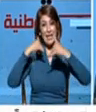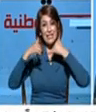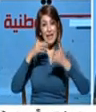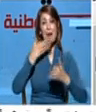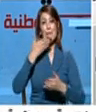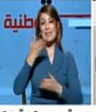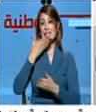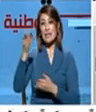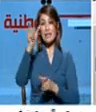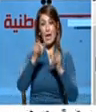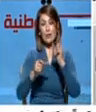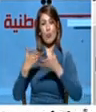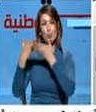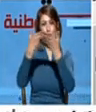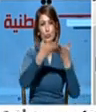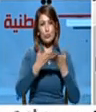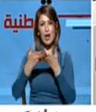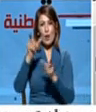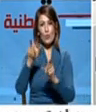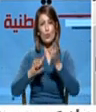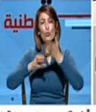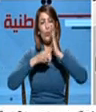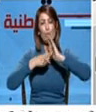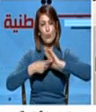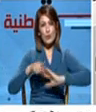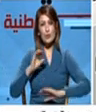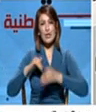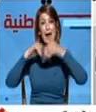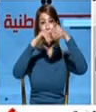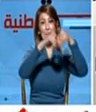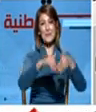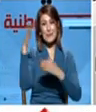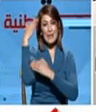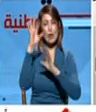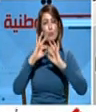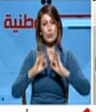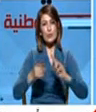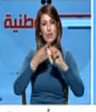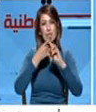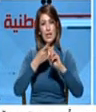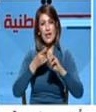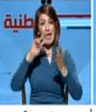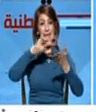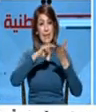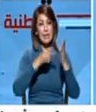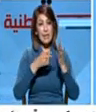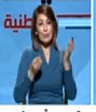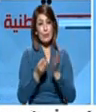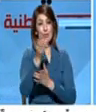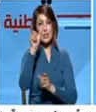في البريد على التعاون الكبير اللي اثمر معناتها اه بناء التطبيقات هذه والمؤسسات هذه هي تطبيق